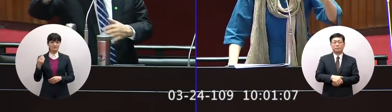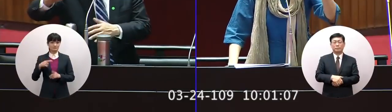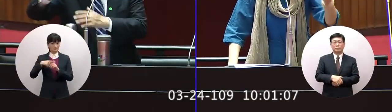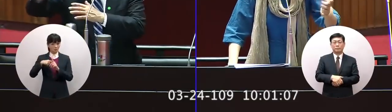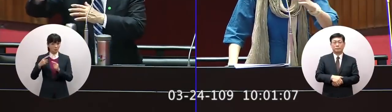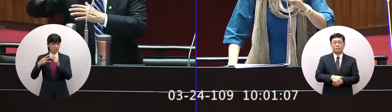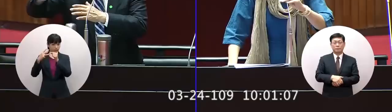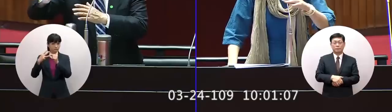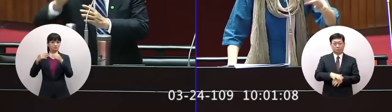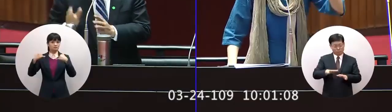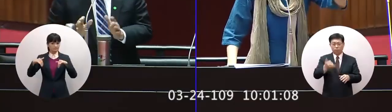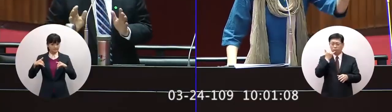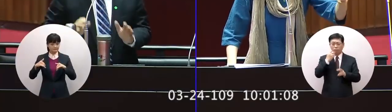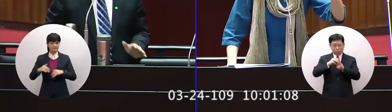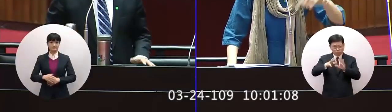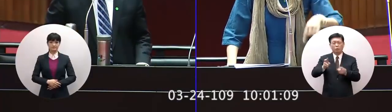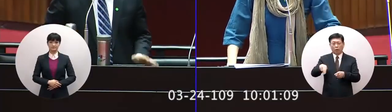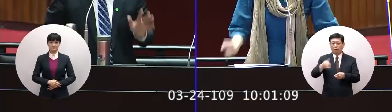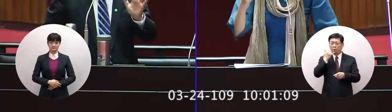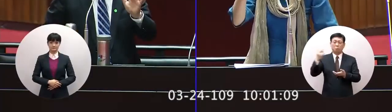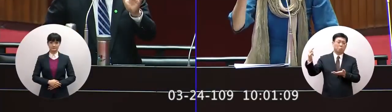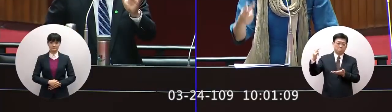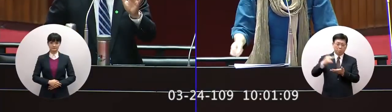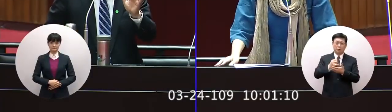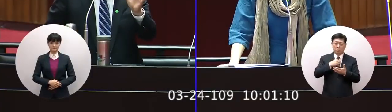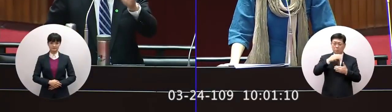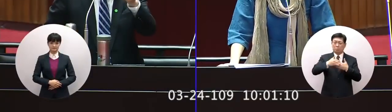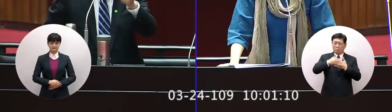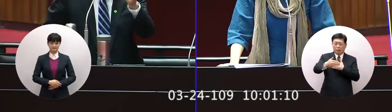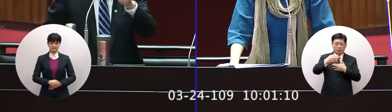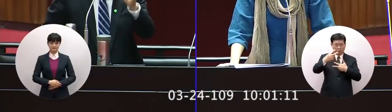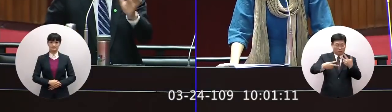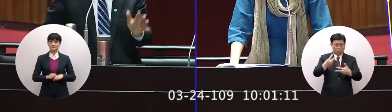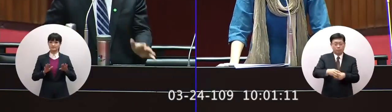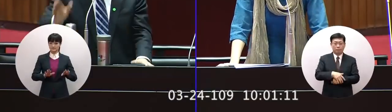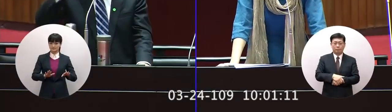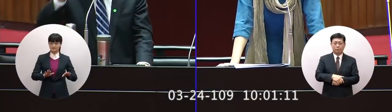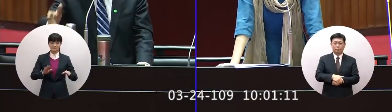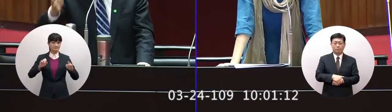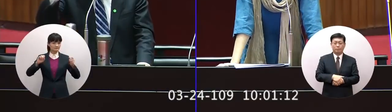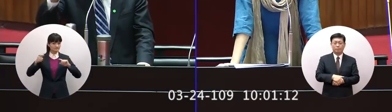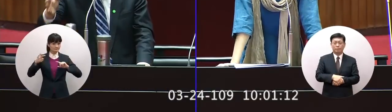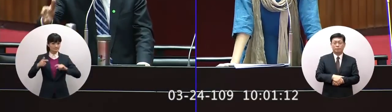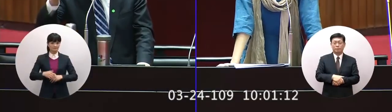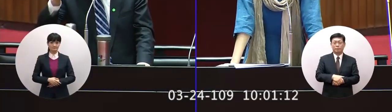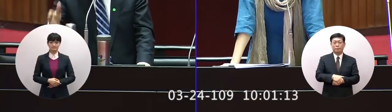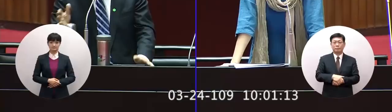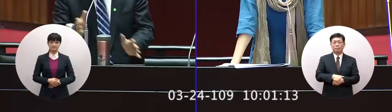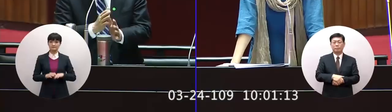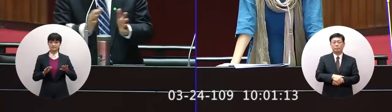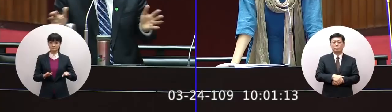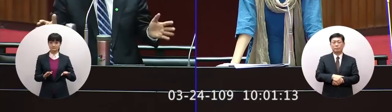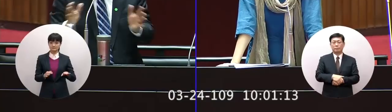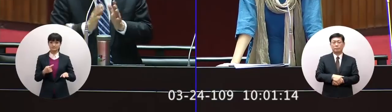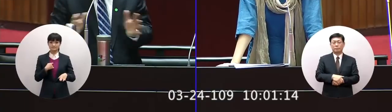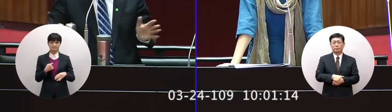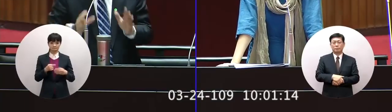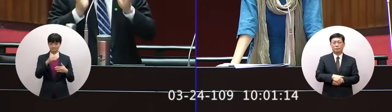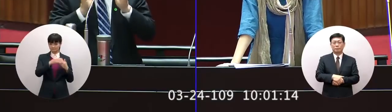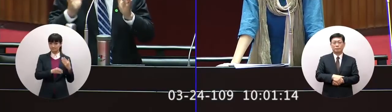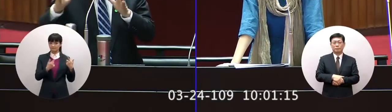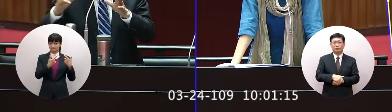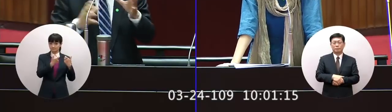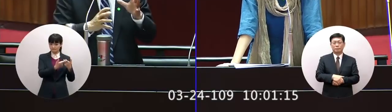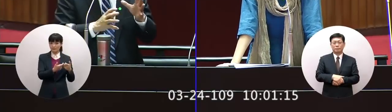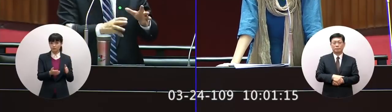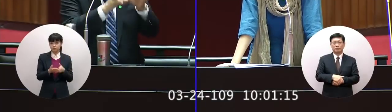是啊，他这样他还是可以出去嘛，他只是回来是要隔离两个礼拜嘛。啊， 现在不对了，现在我们就相关的规定规